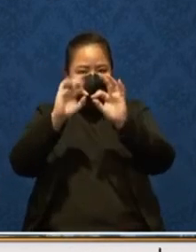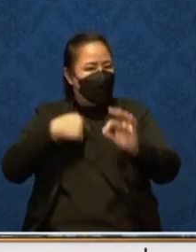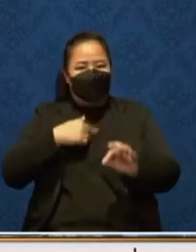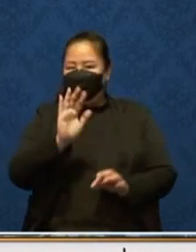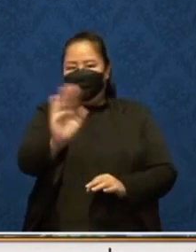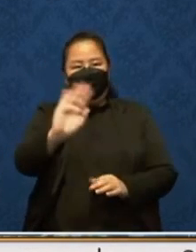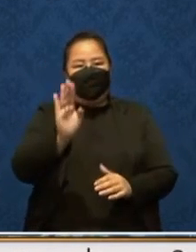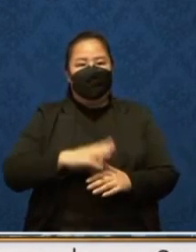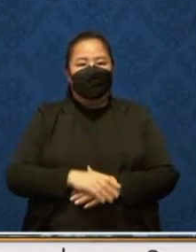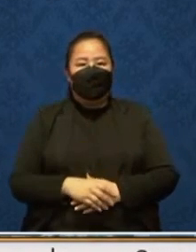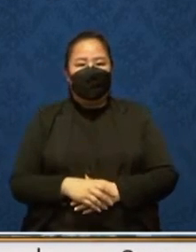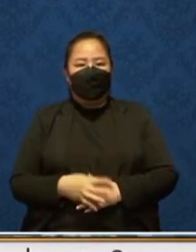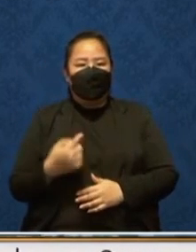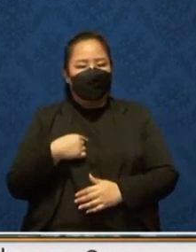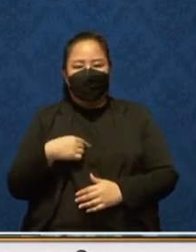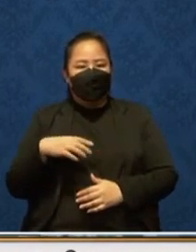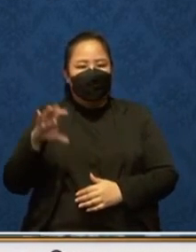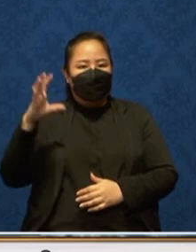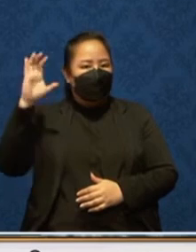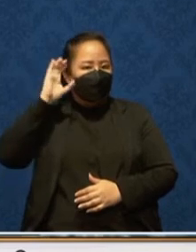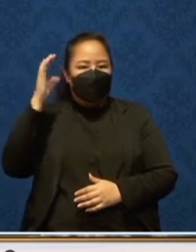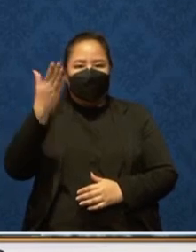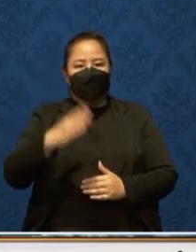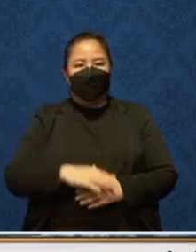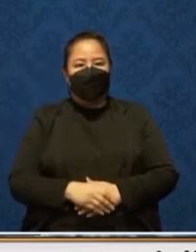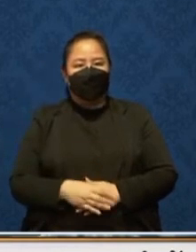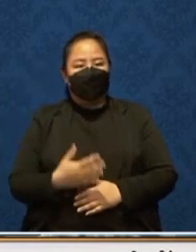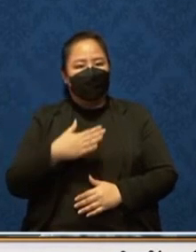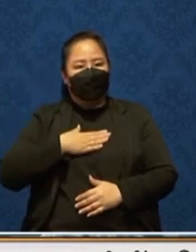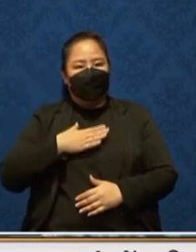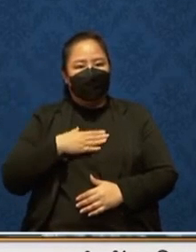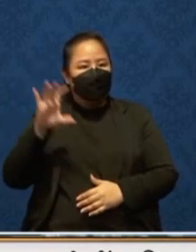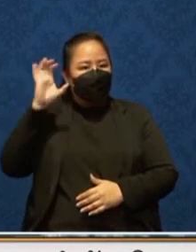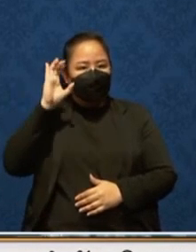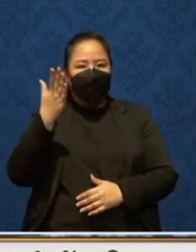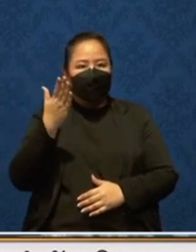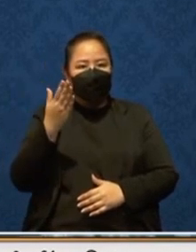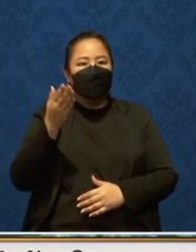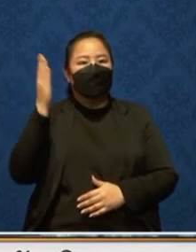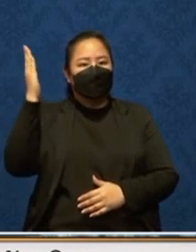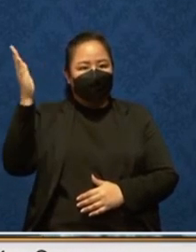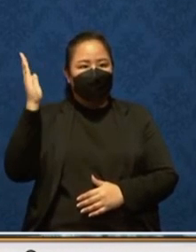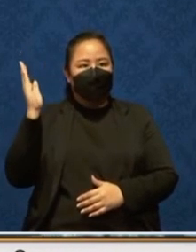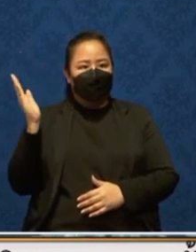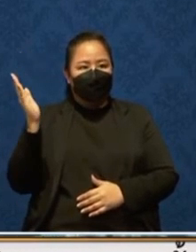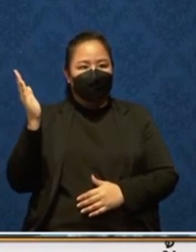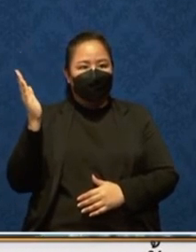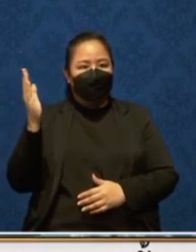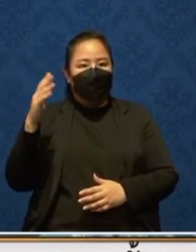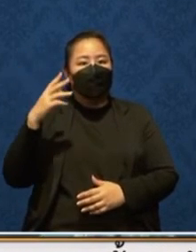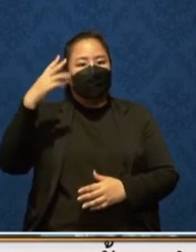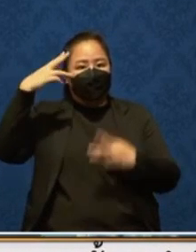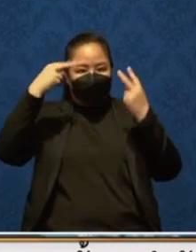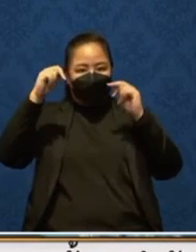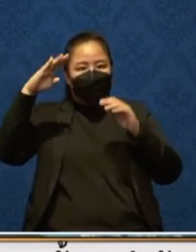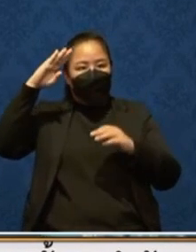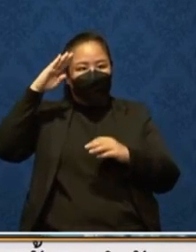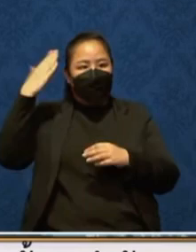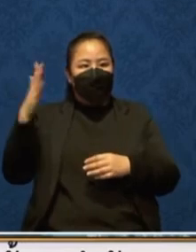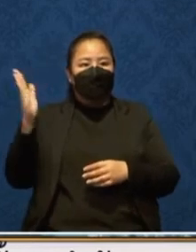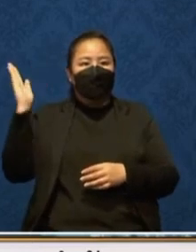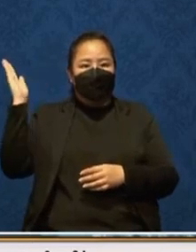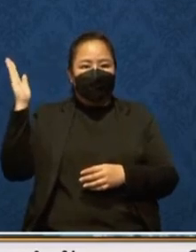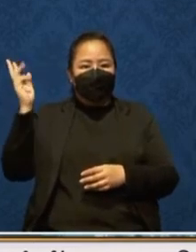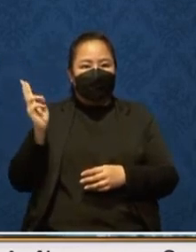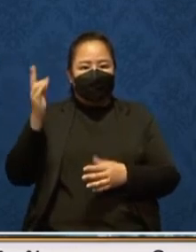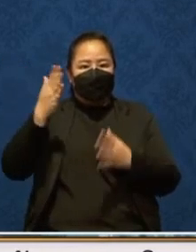ให้ แล้ผมกไม่ไววางใจด้วยผมไม่สามารถไว้วางใจพนเอง ประยุติ จรร โอชา และใน สักษยา ชิดอบ